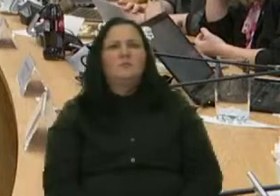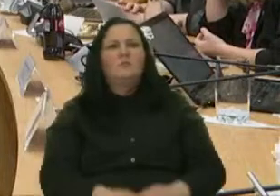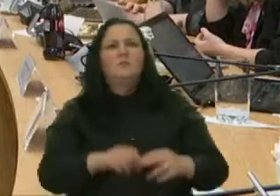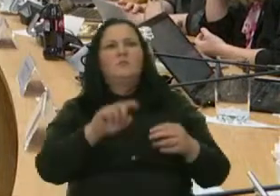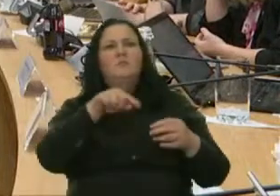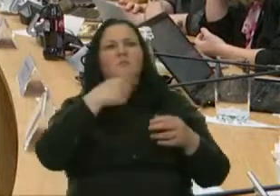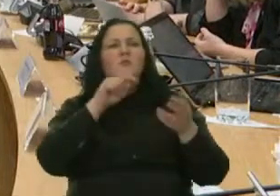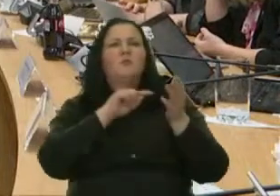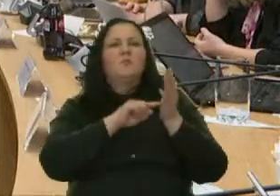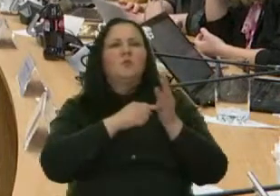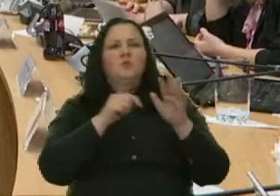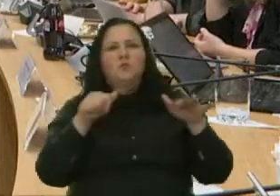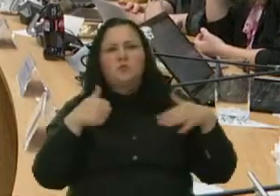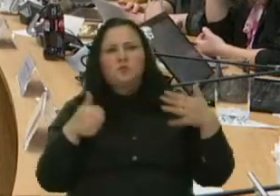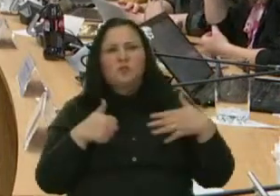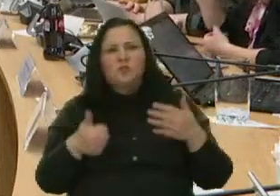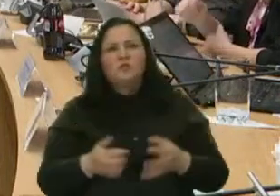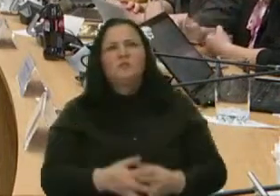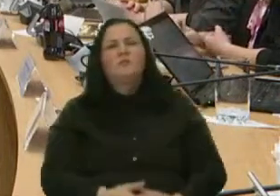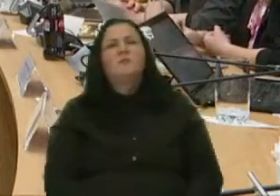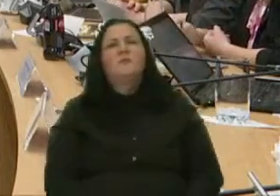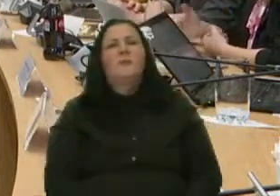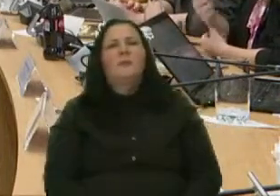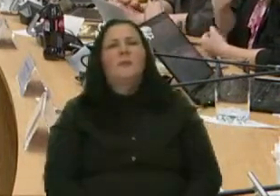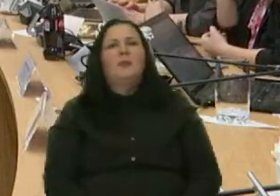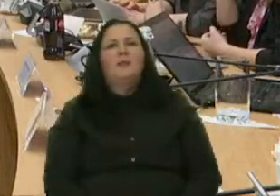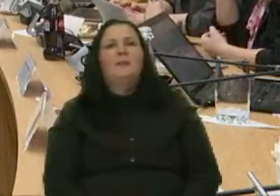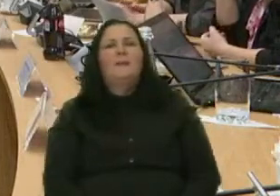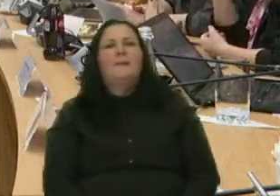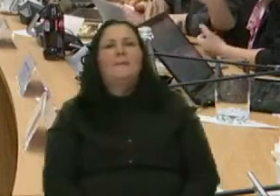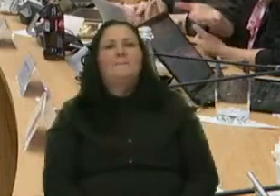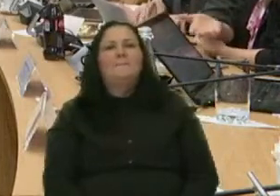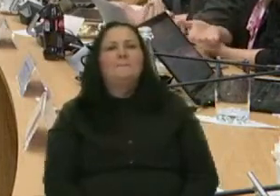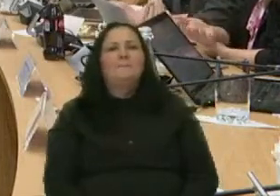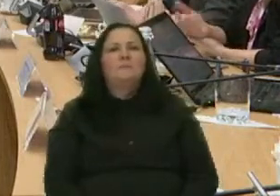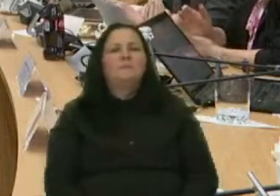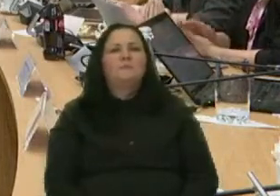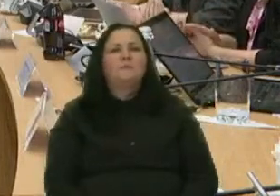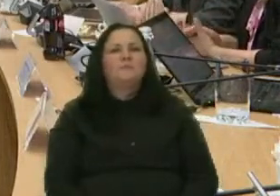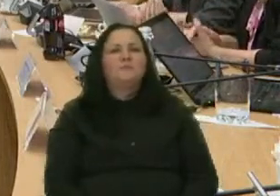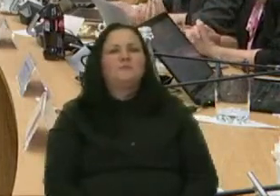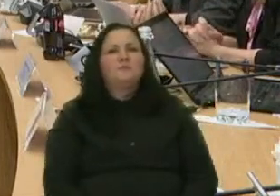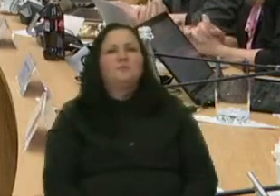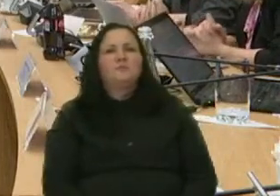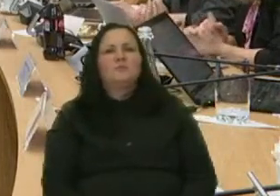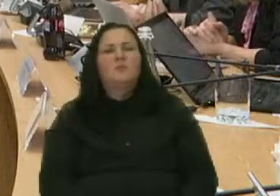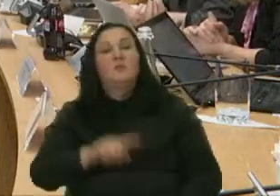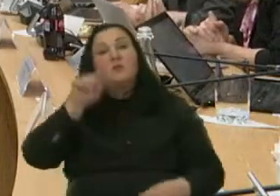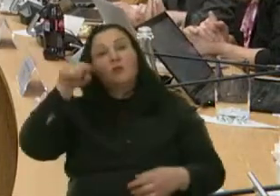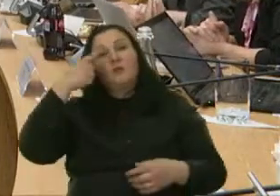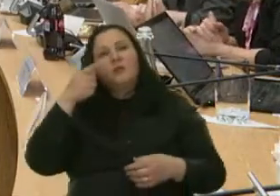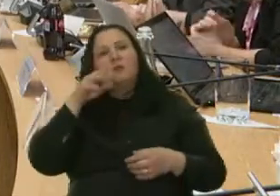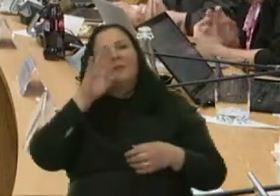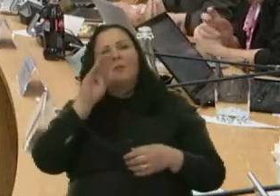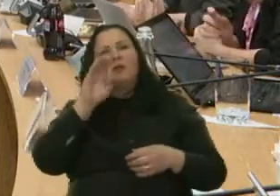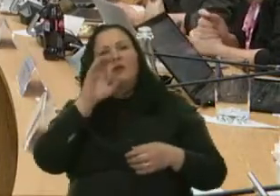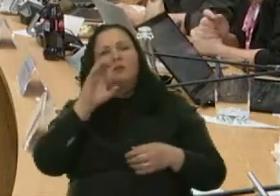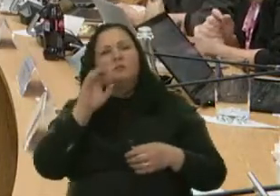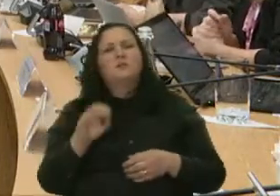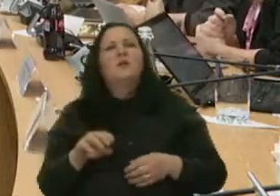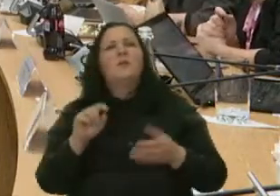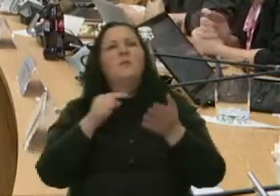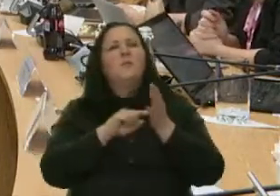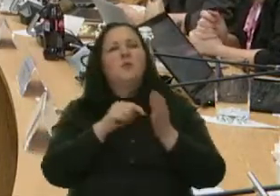la punctul numărul 16 punctul numărul 16 am notat altcineva Beniamin Chira nu particip la dezbatere și la la vot la punctul